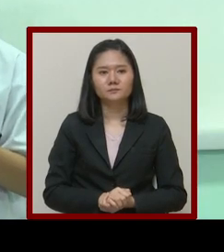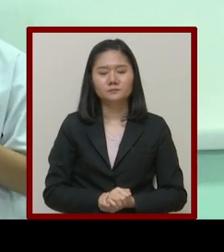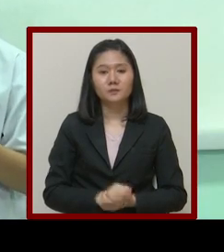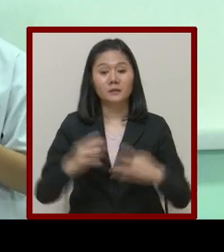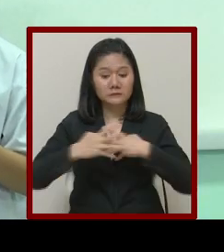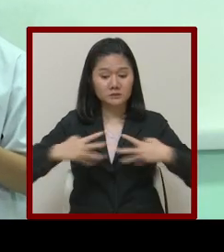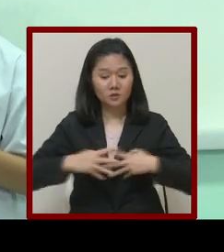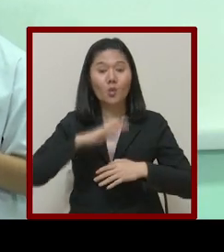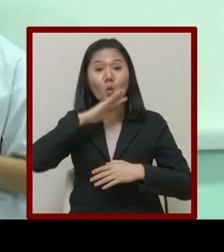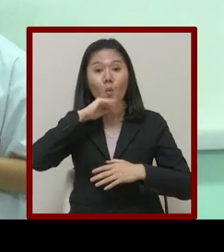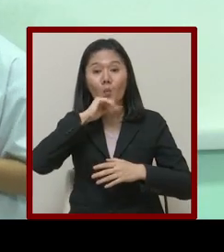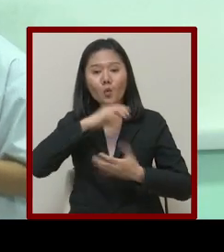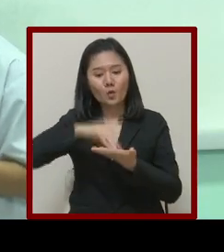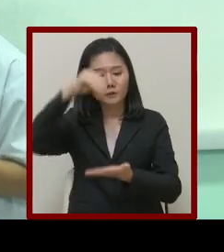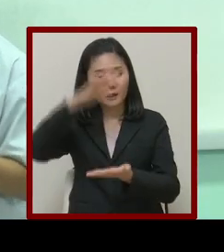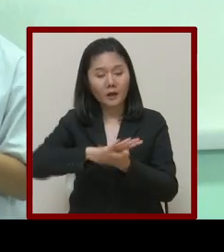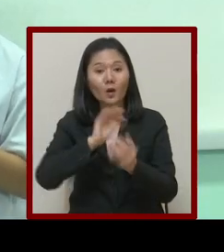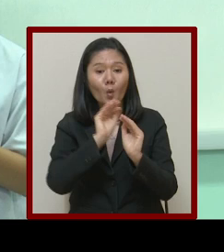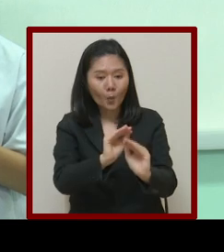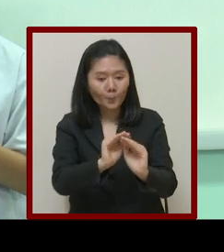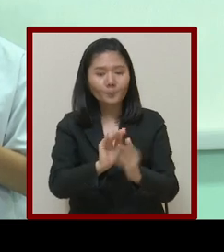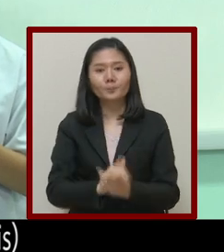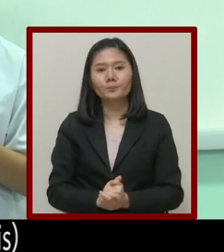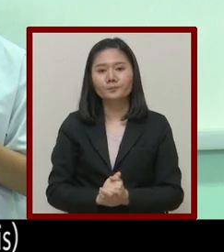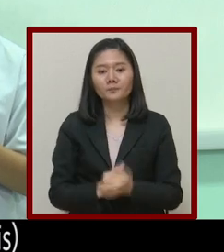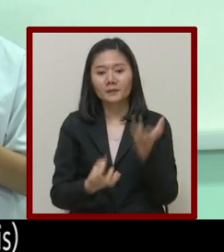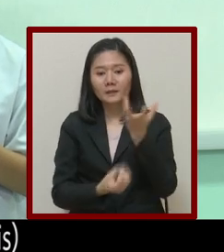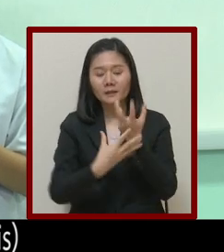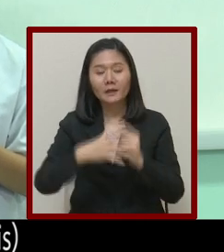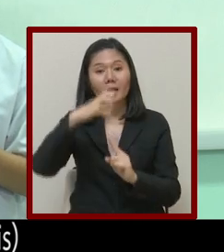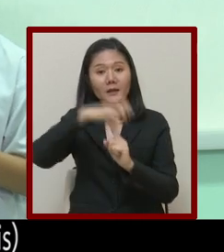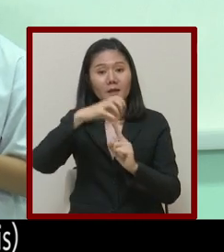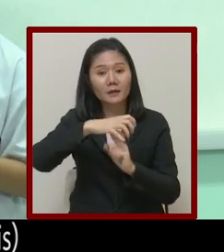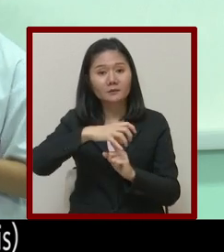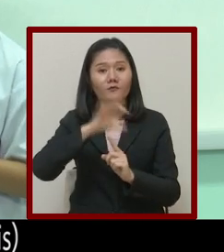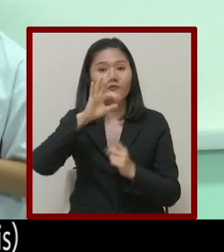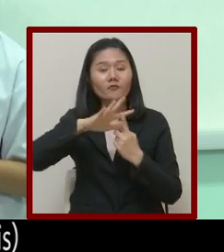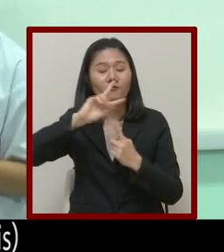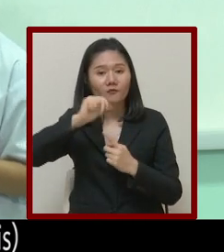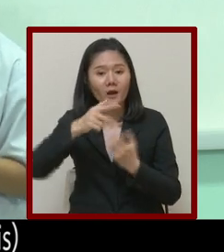ซี่โครงหมูอบตะไคร้ค่ะแกงเห็ดฟางใส่ผักหวานค่ะ